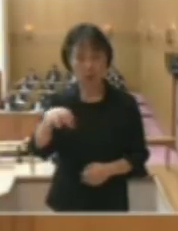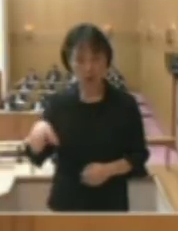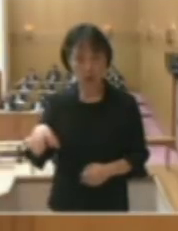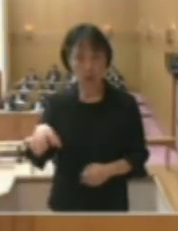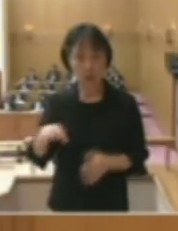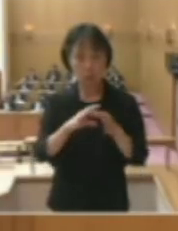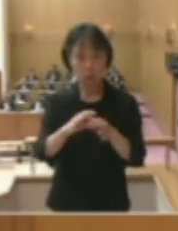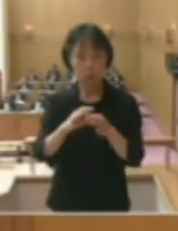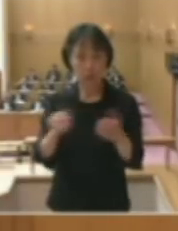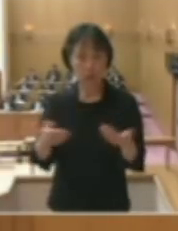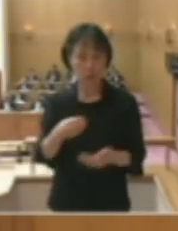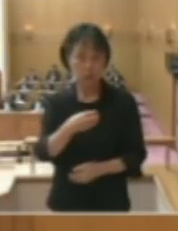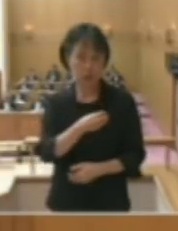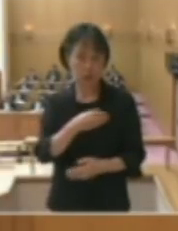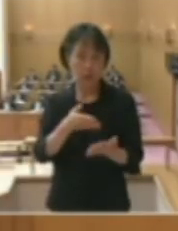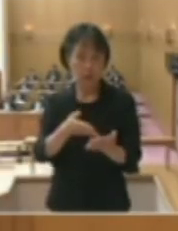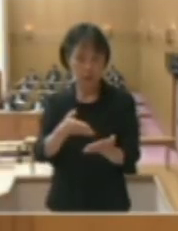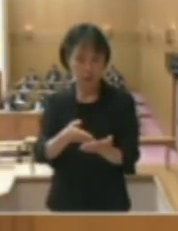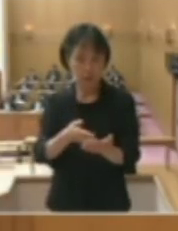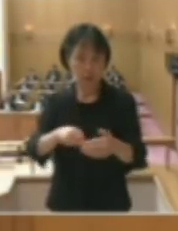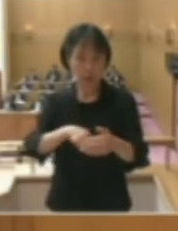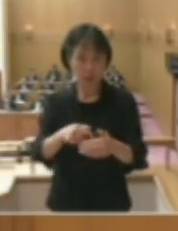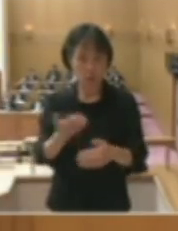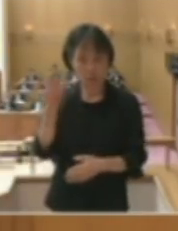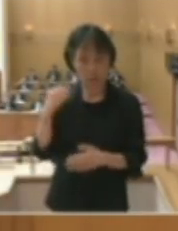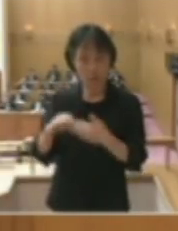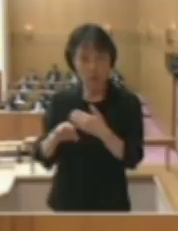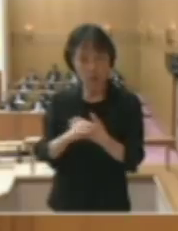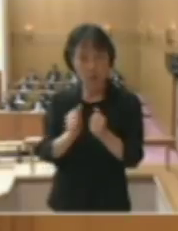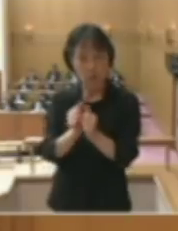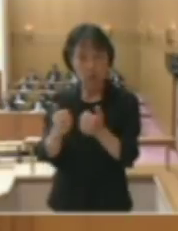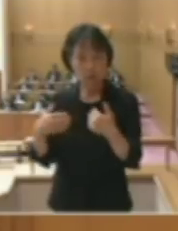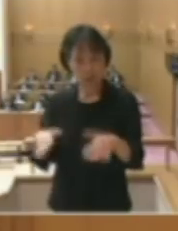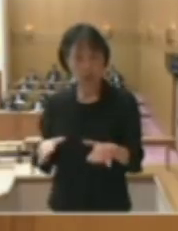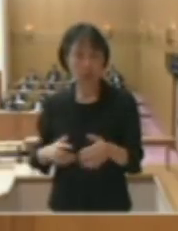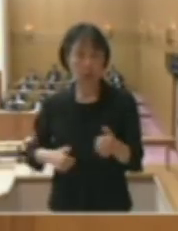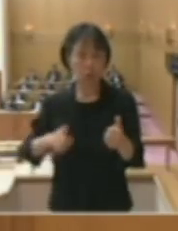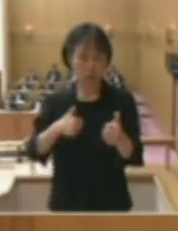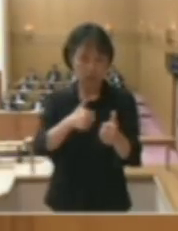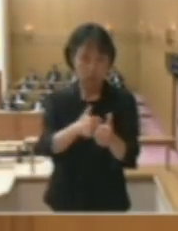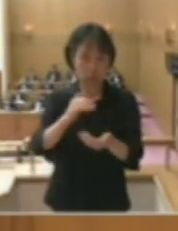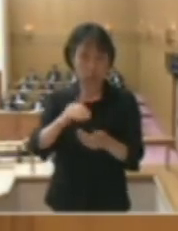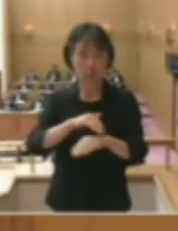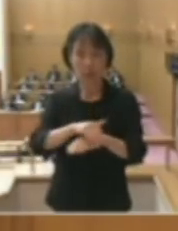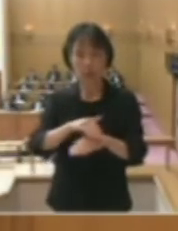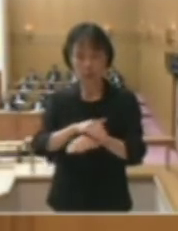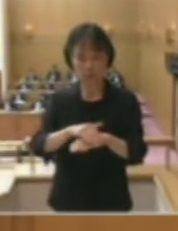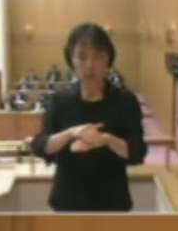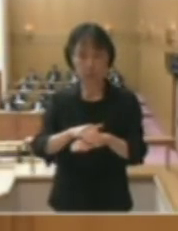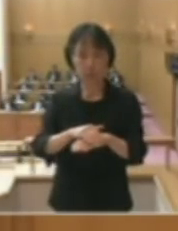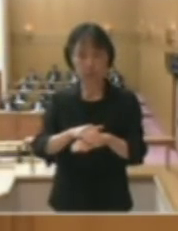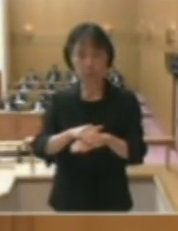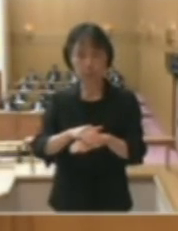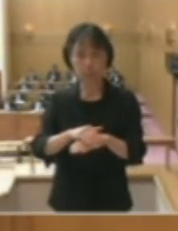話していることは、前例にとらわれることなく挑戦することの大切さです。そしてどう